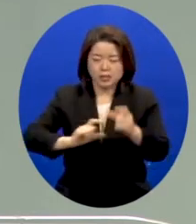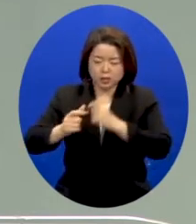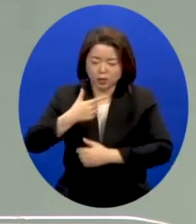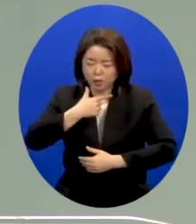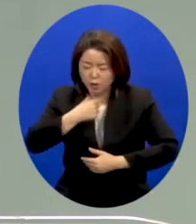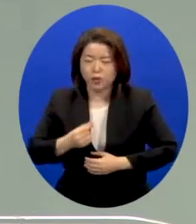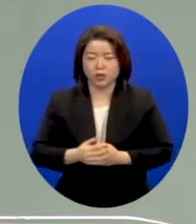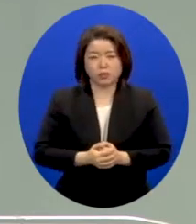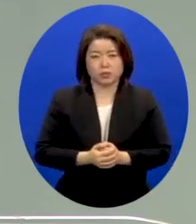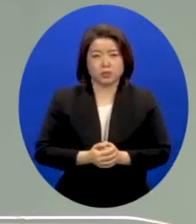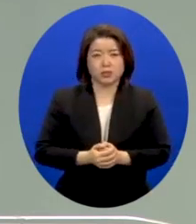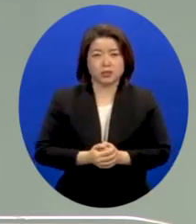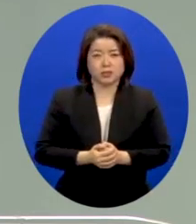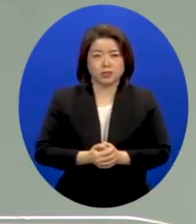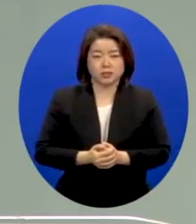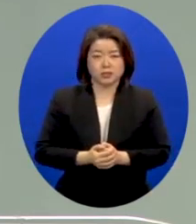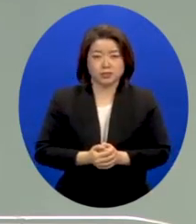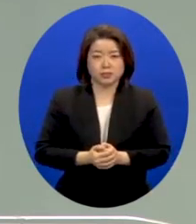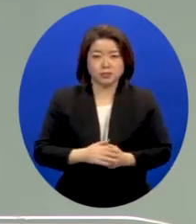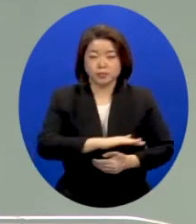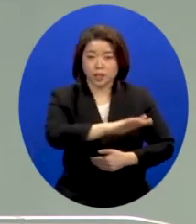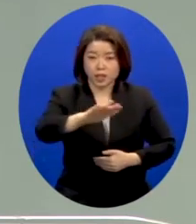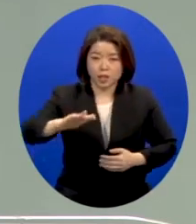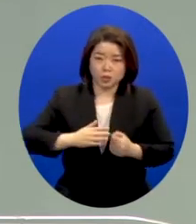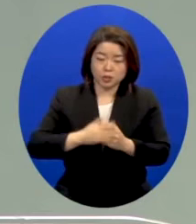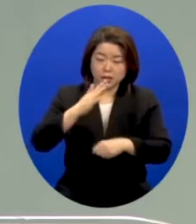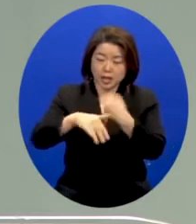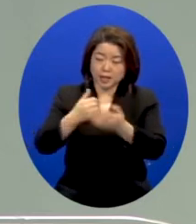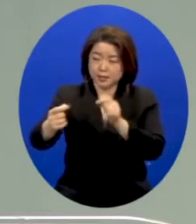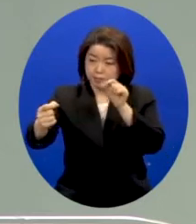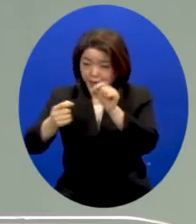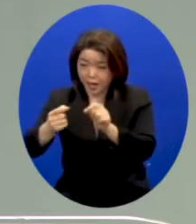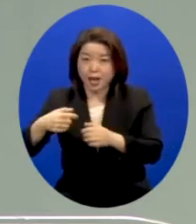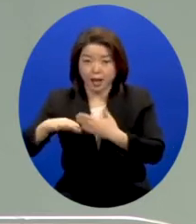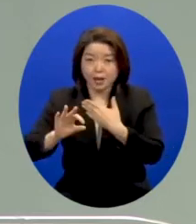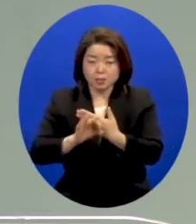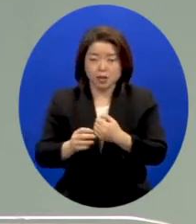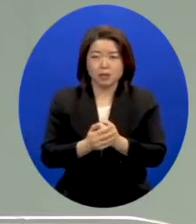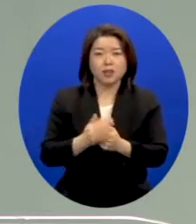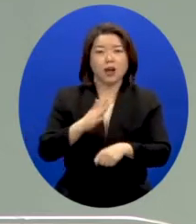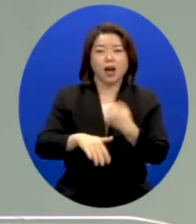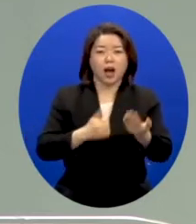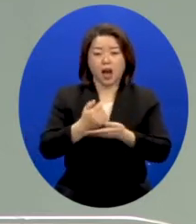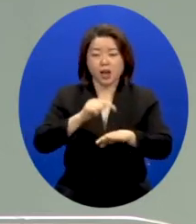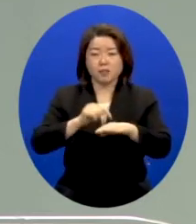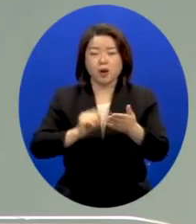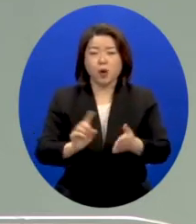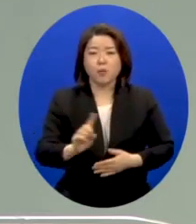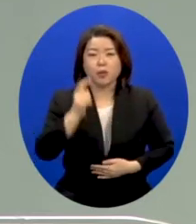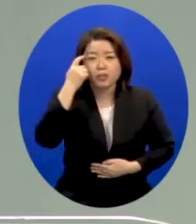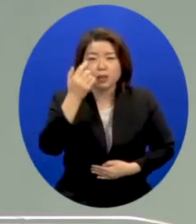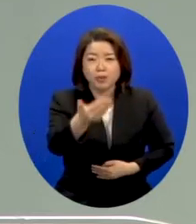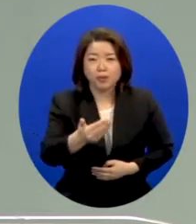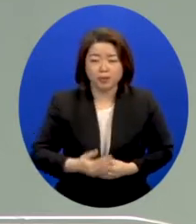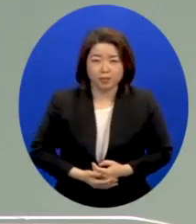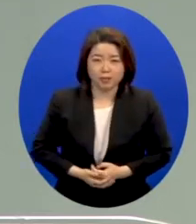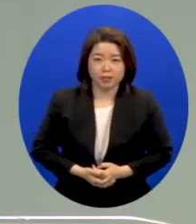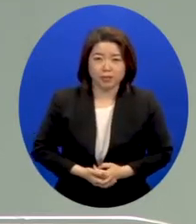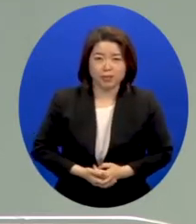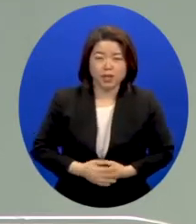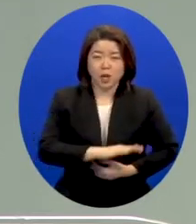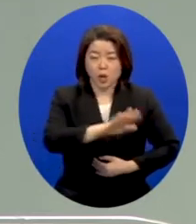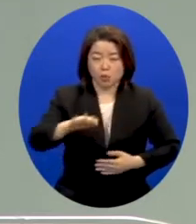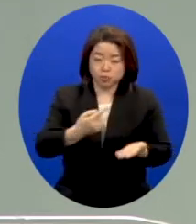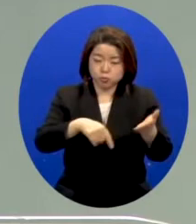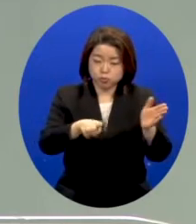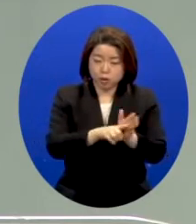하세요 우리가 하나님께 가까이 다가가면 하나님은 마음을 어떠실까요 우리를